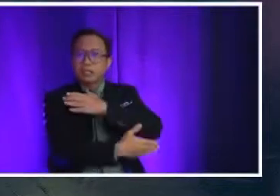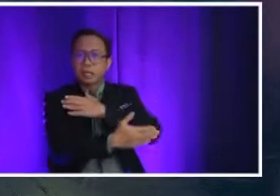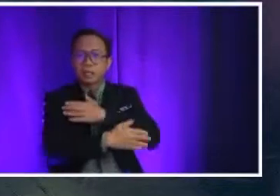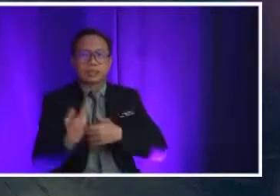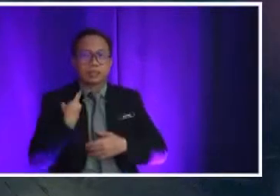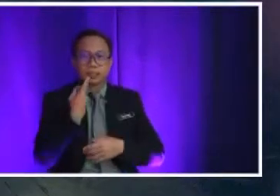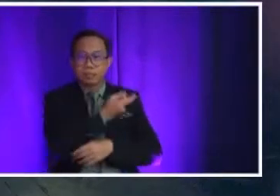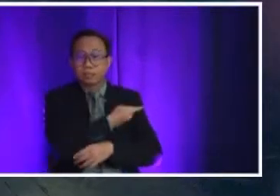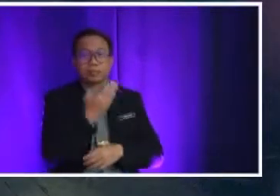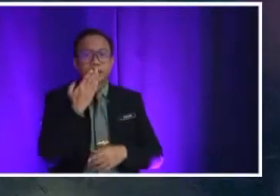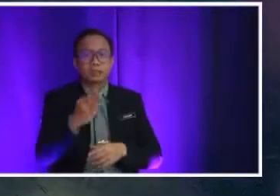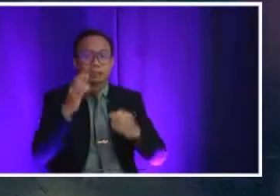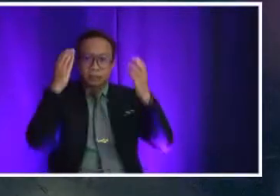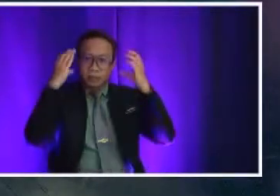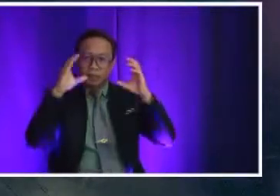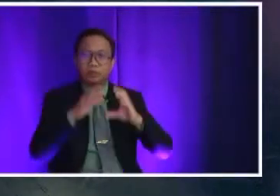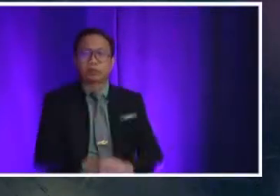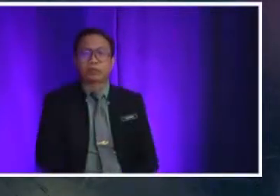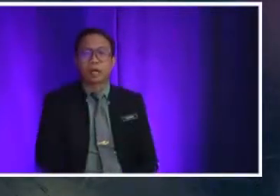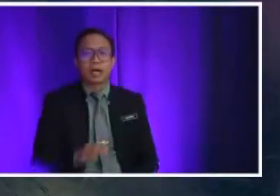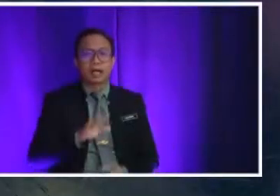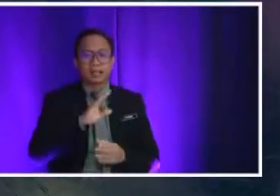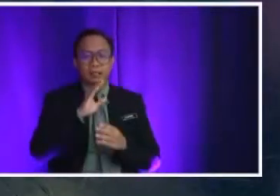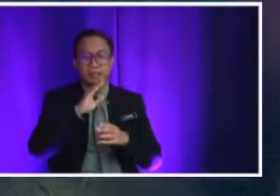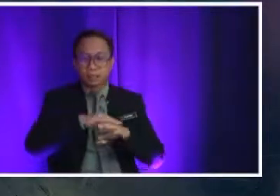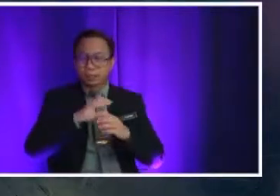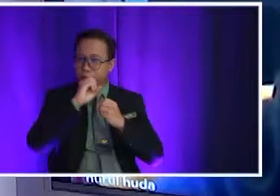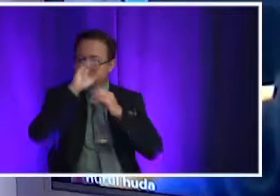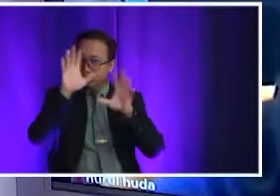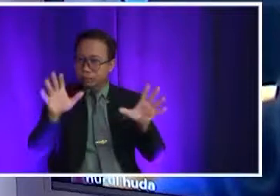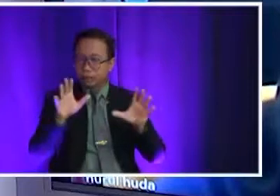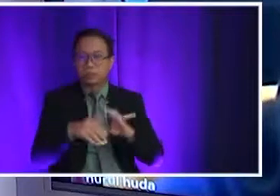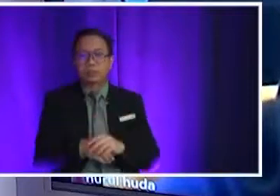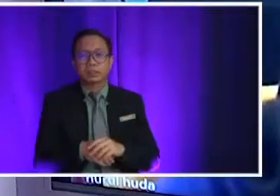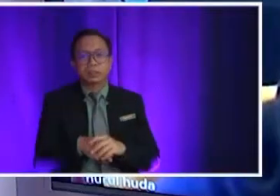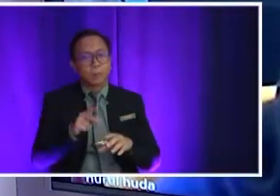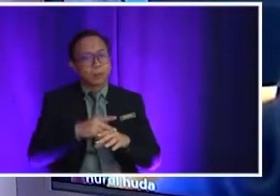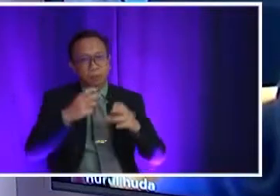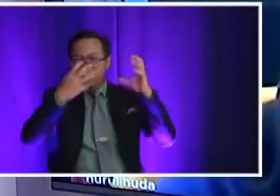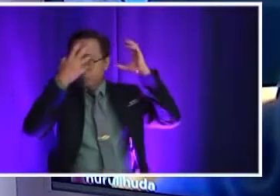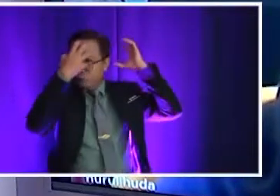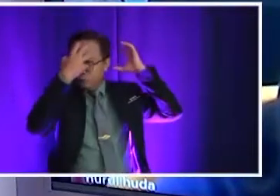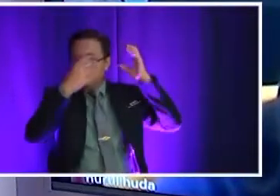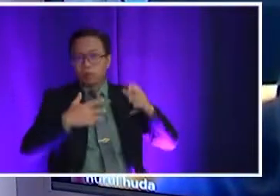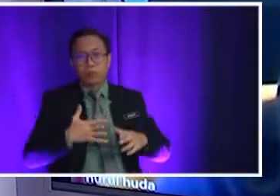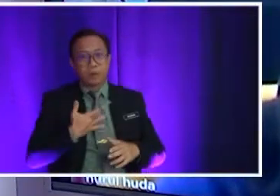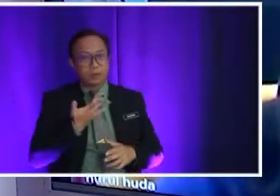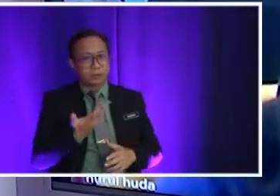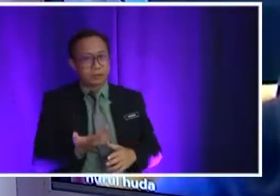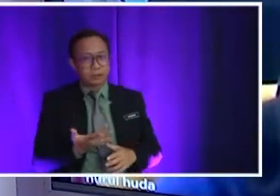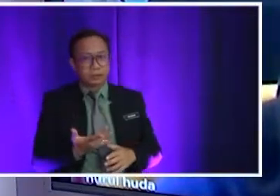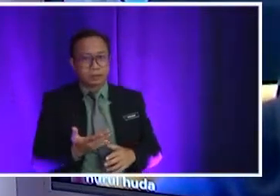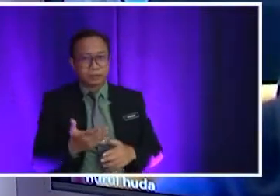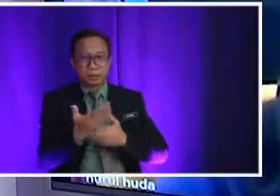tepung terigu kamu sama sayur bisa pakai songkok nih semacam anak Jati